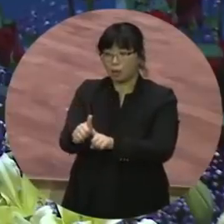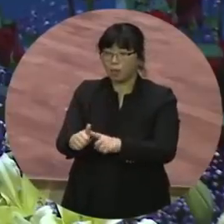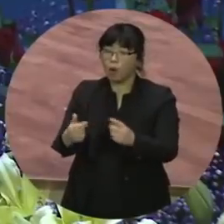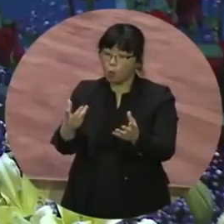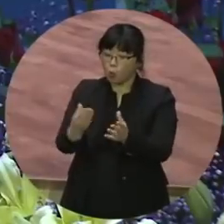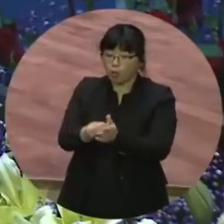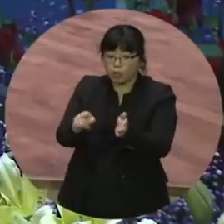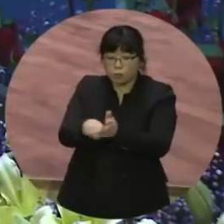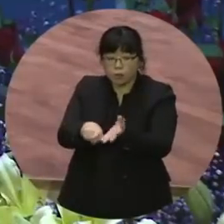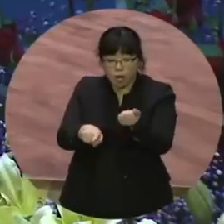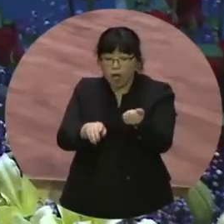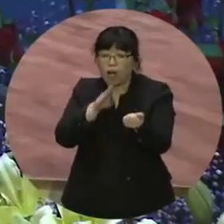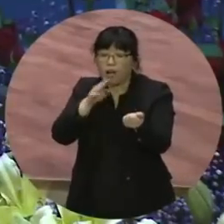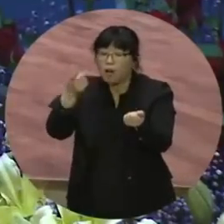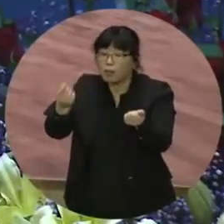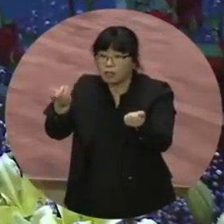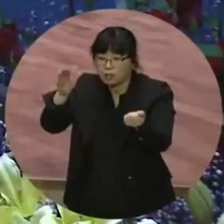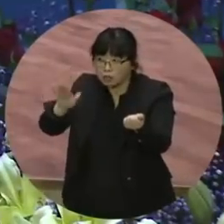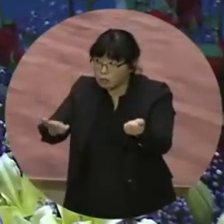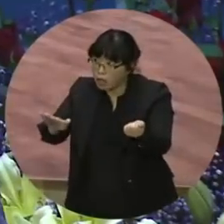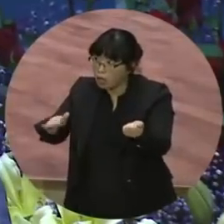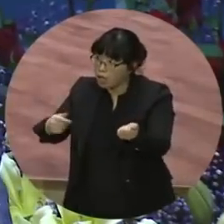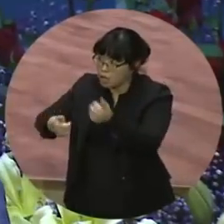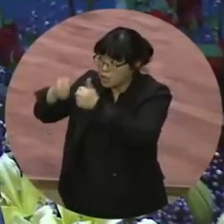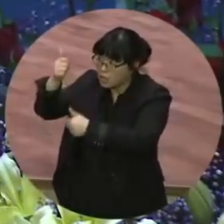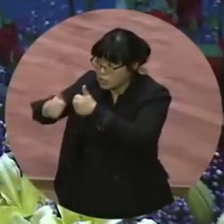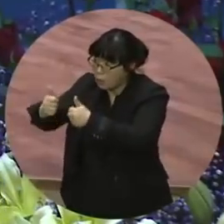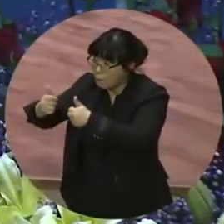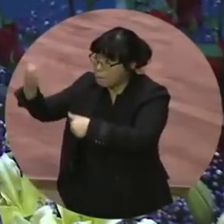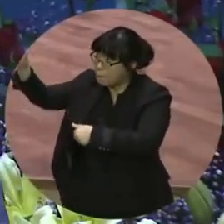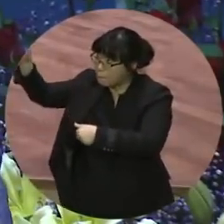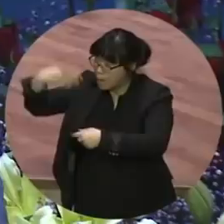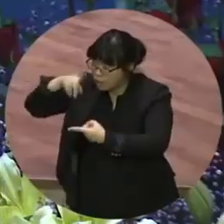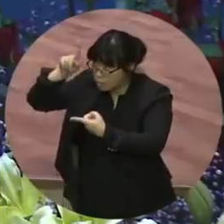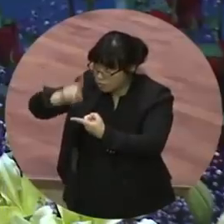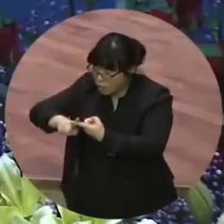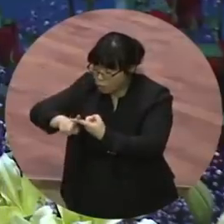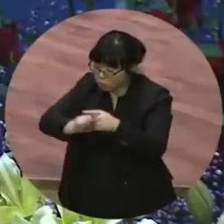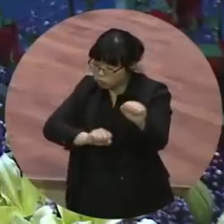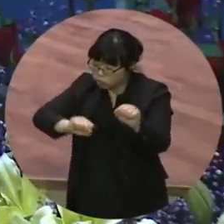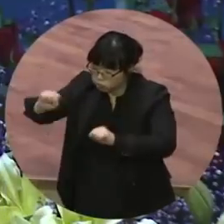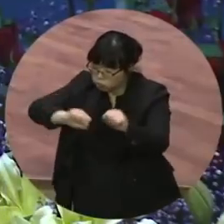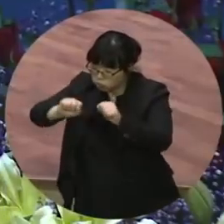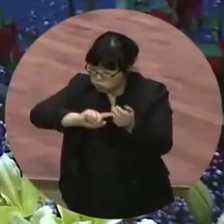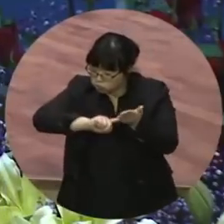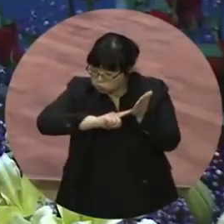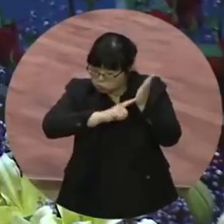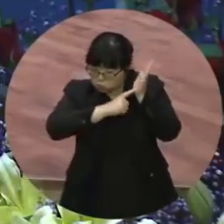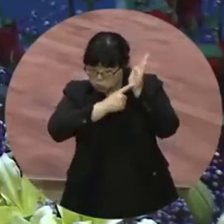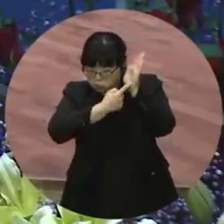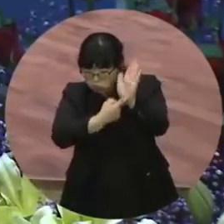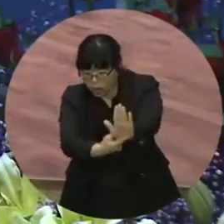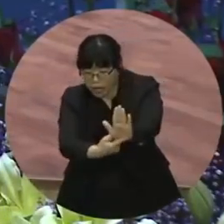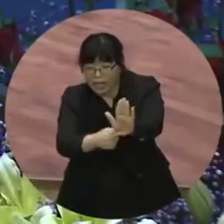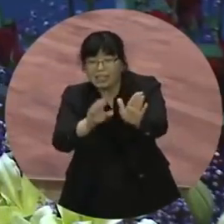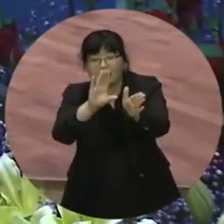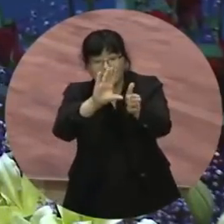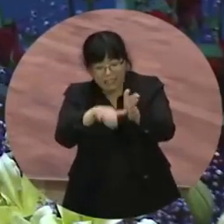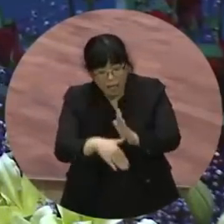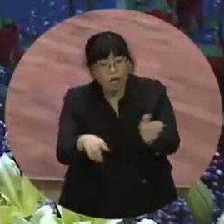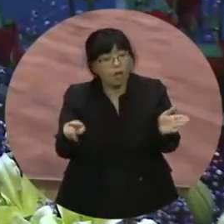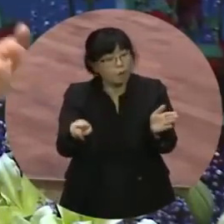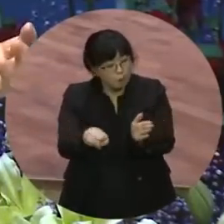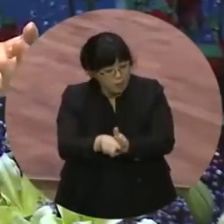시험했기 때문에 드러난 거 아니냐? 하나님께서 시험을 통해서 아브라함 속에 감추어져 있던 절대